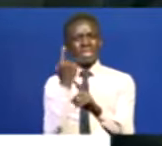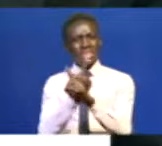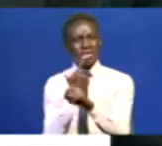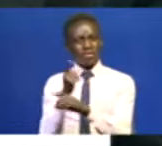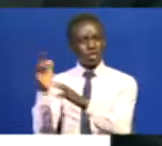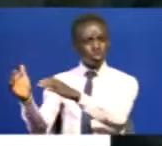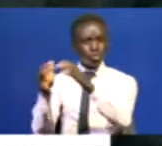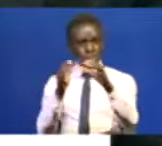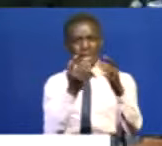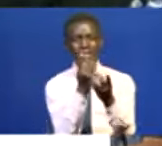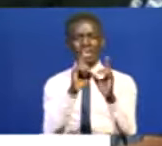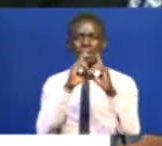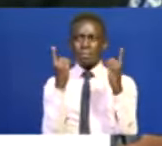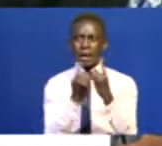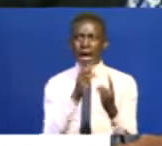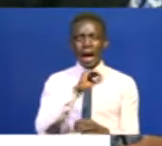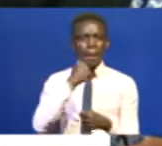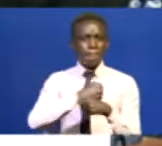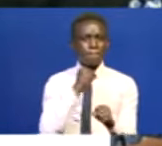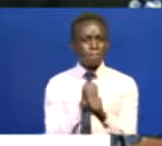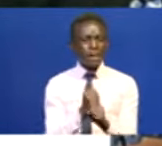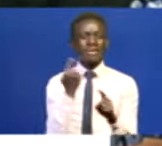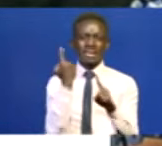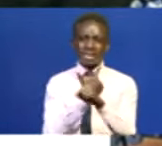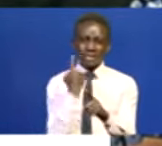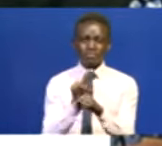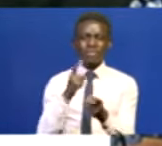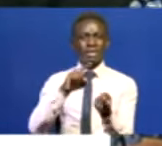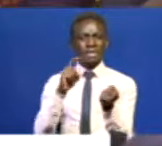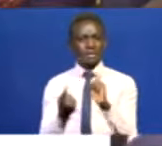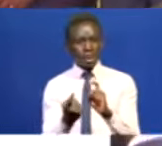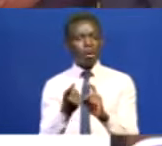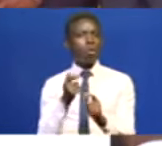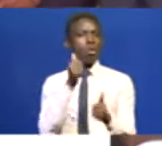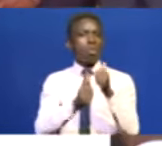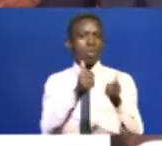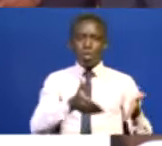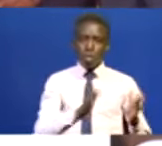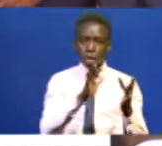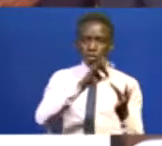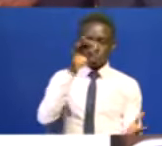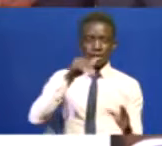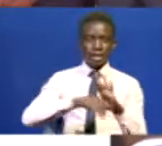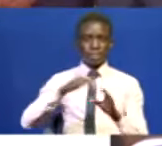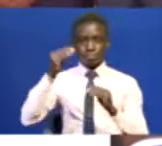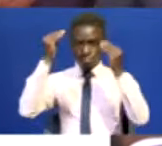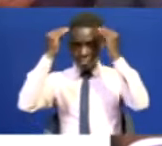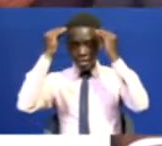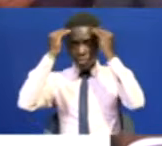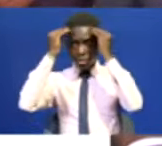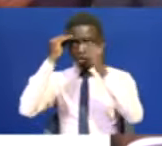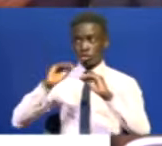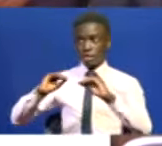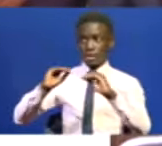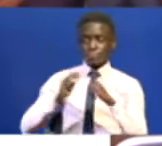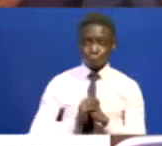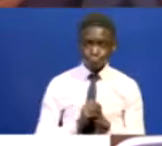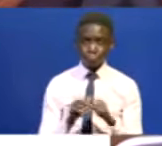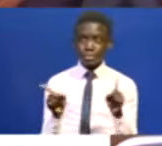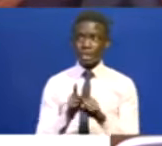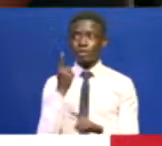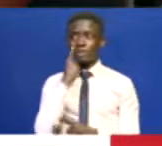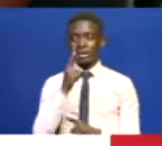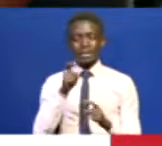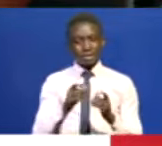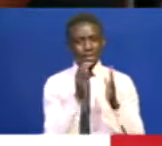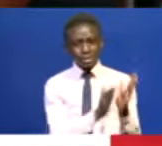kuhusu njia mbadala za utoaji wa elimu ya msingi na mafunzo. Jopo hilo pia limependekeza wizara ya elimu kusitisha